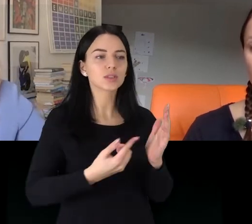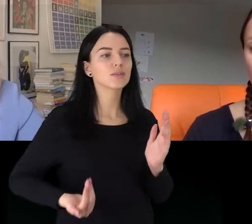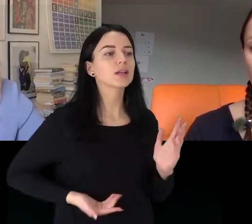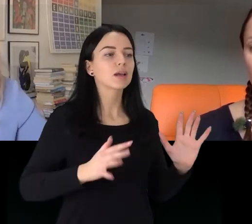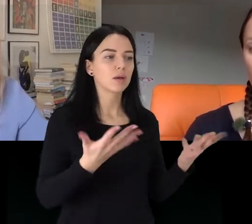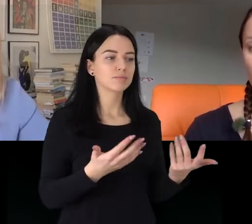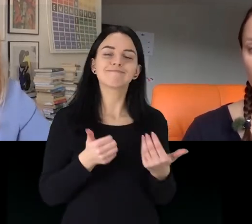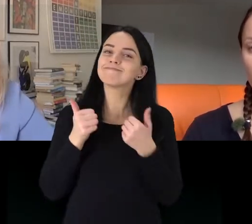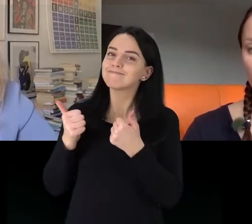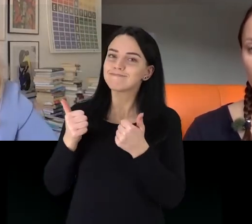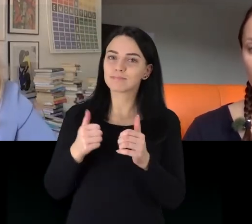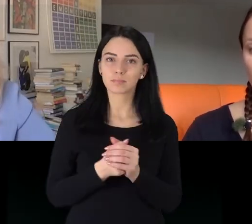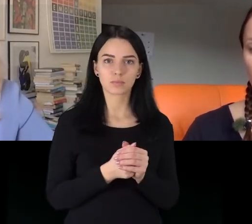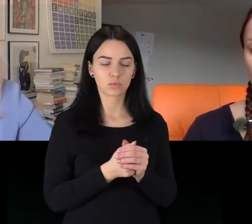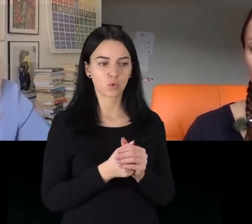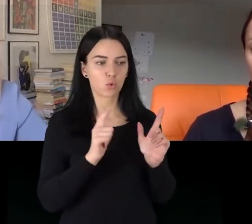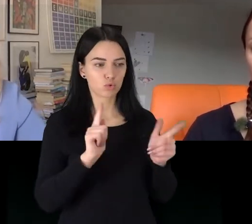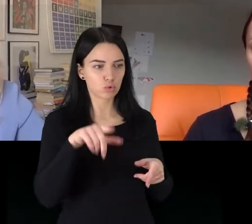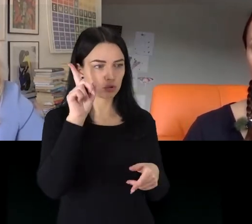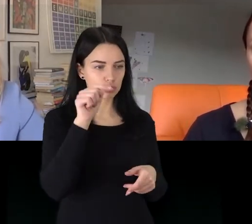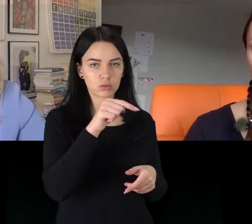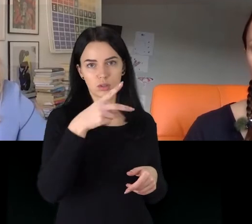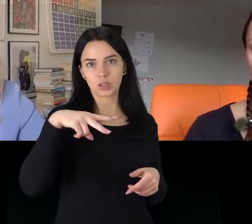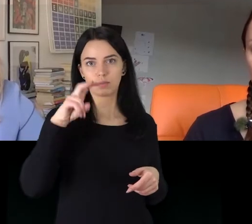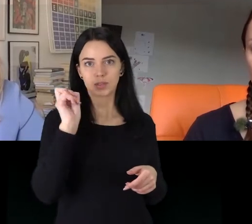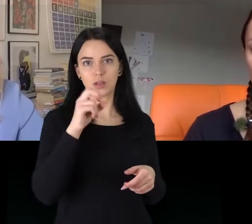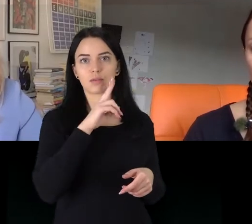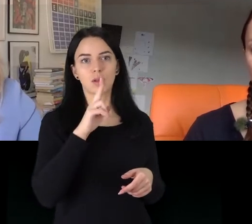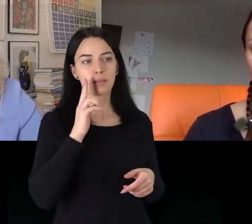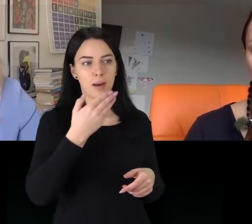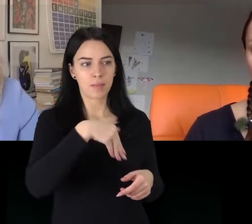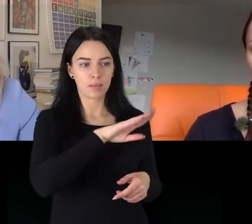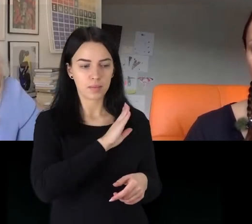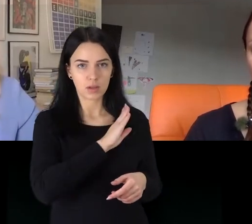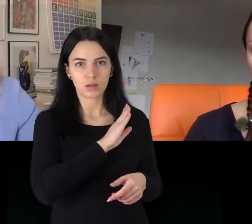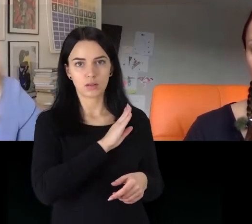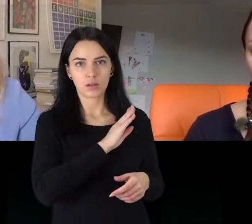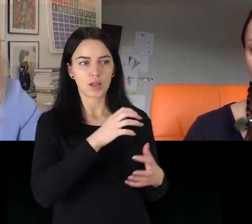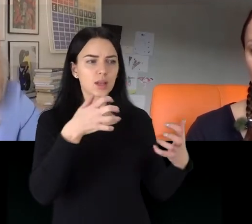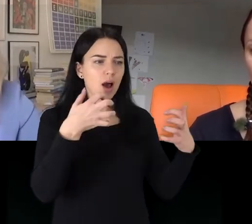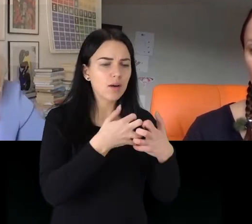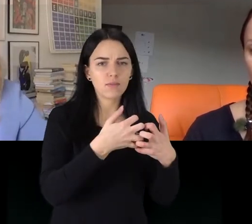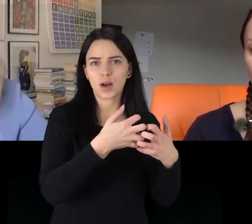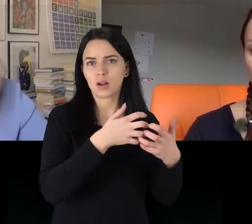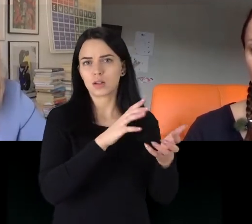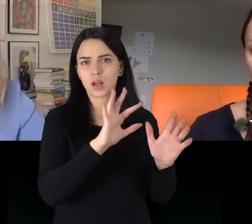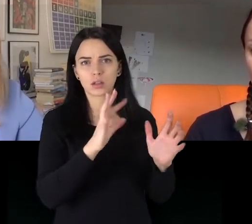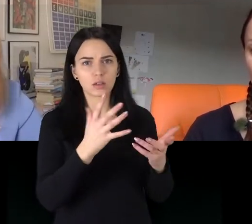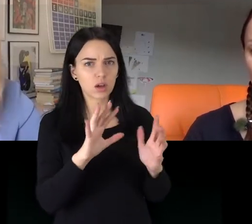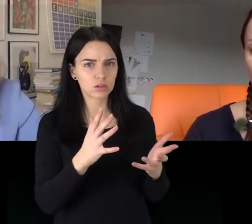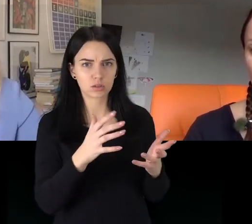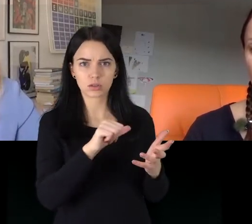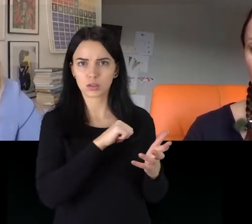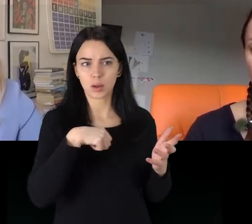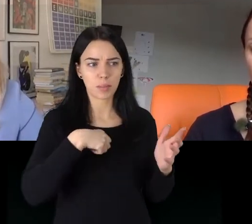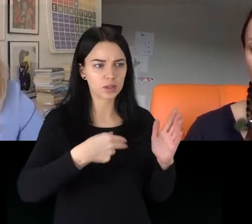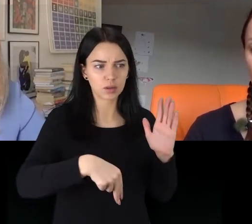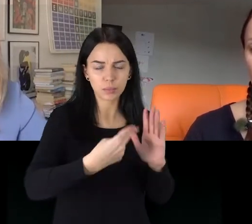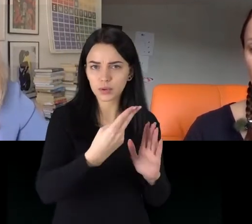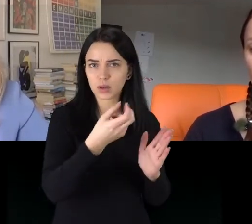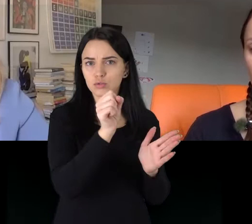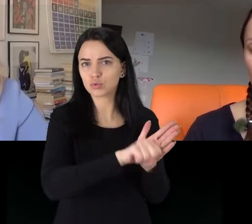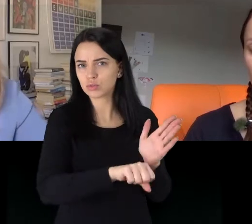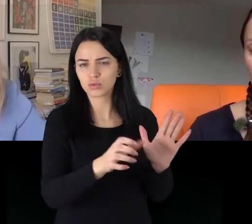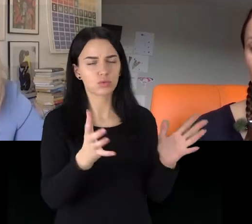Gerai. Ir jūs žinot, pavyzdžiui, kad prieš dvi savaitės mirė jų mama, ir ar ne, ten ar jie suvažinėjo, ar jie ten nežinau, ar jie žuvo, ten kokia